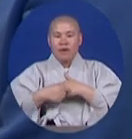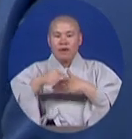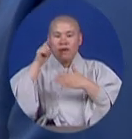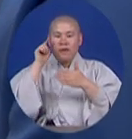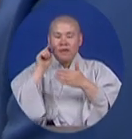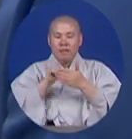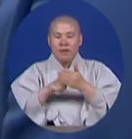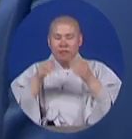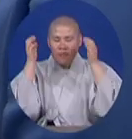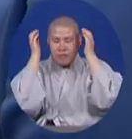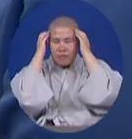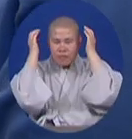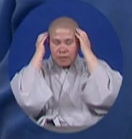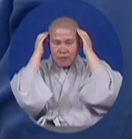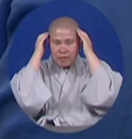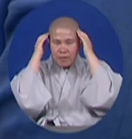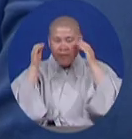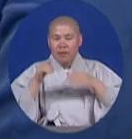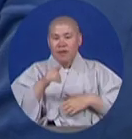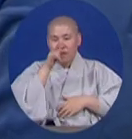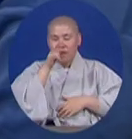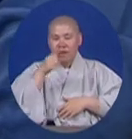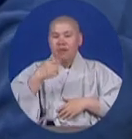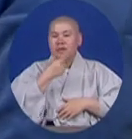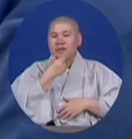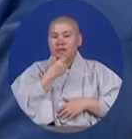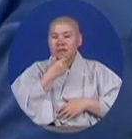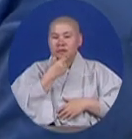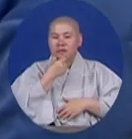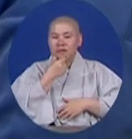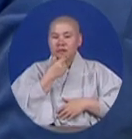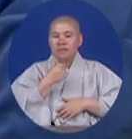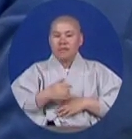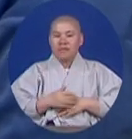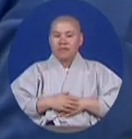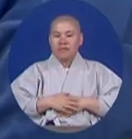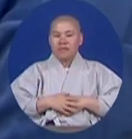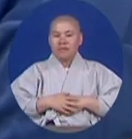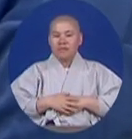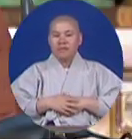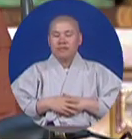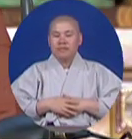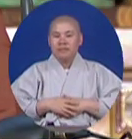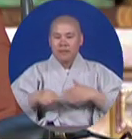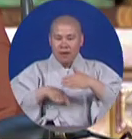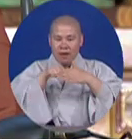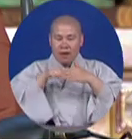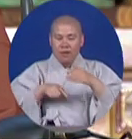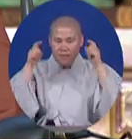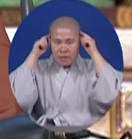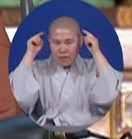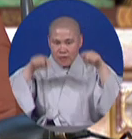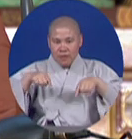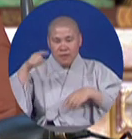유해라 자기 눈 속에 그 백택 낀 눈병이 있는 건 깨닫지